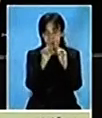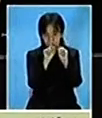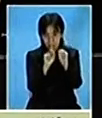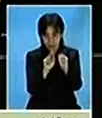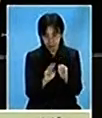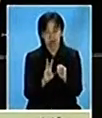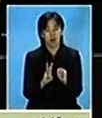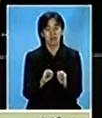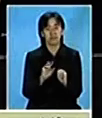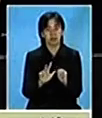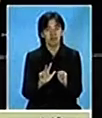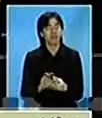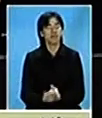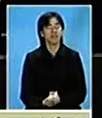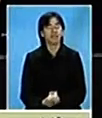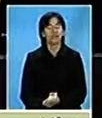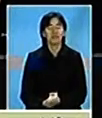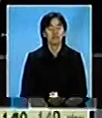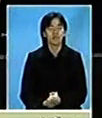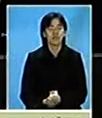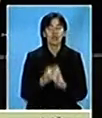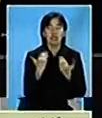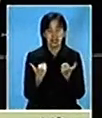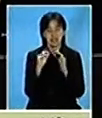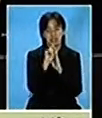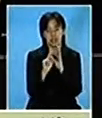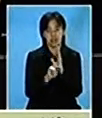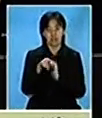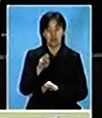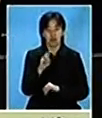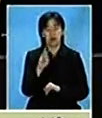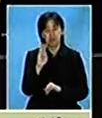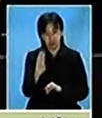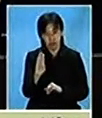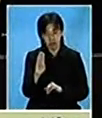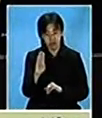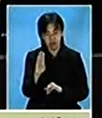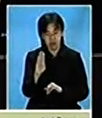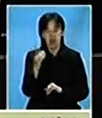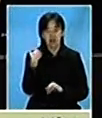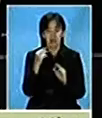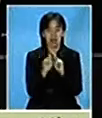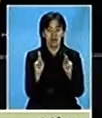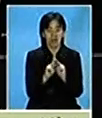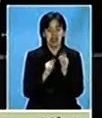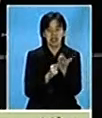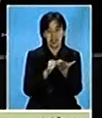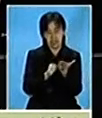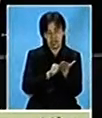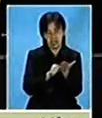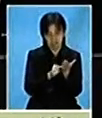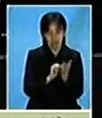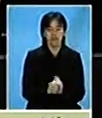ครับเนื่องจากว่าในร่างฉบับนี้มีผู้ที่มีกรรมาธิการขอแก้ไขแล้